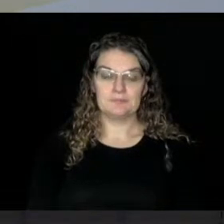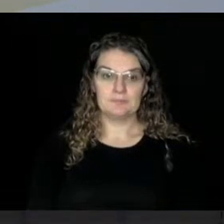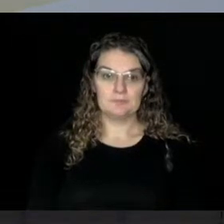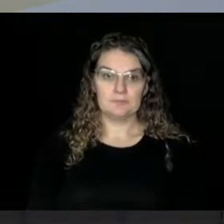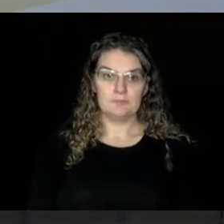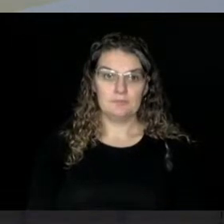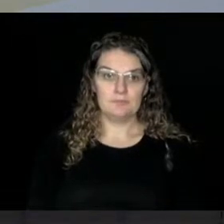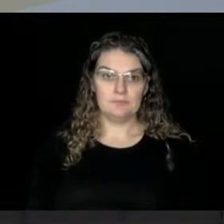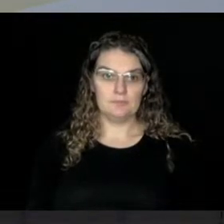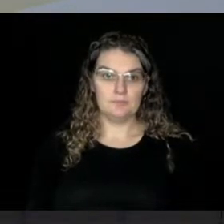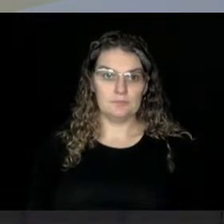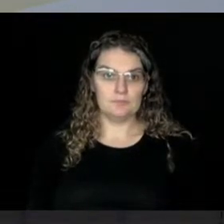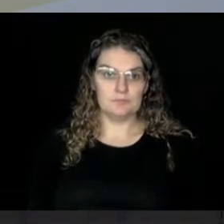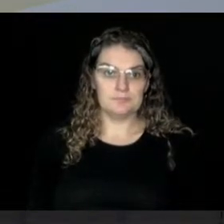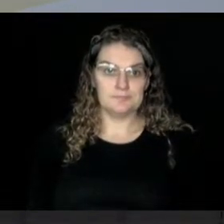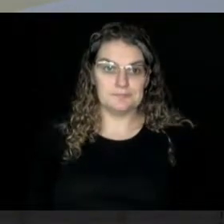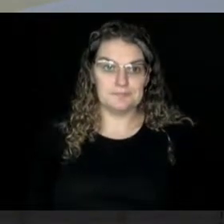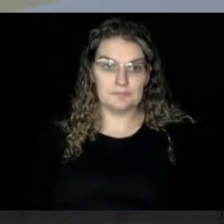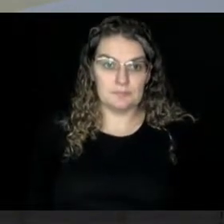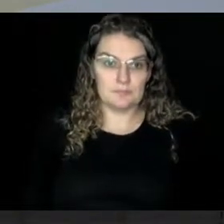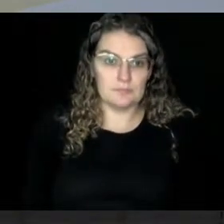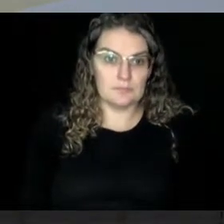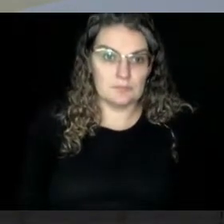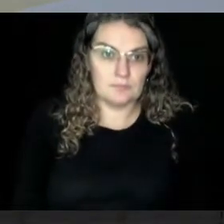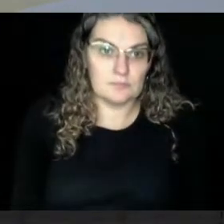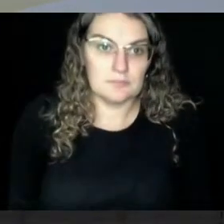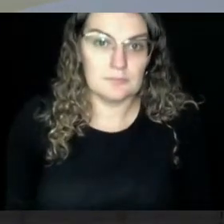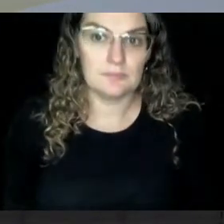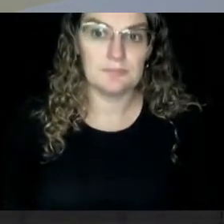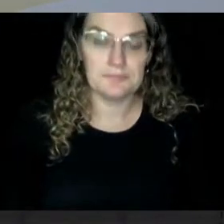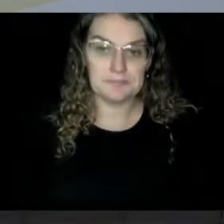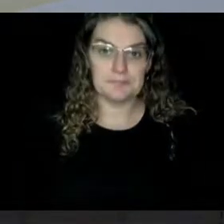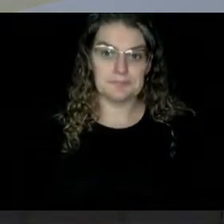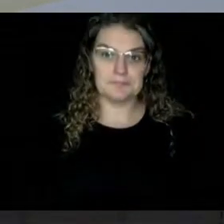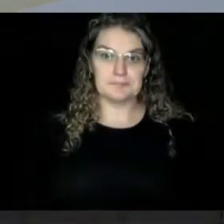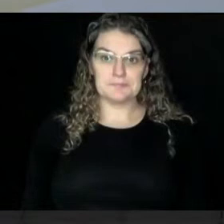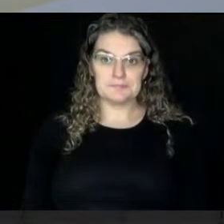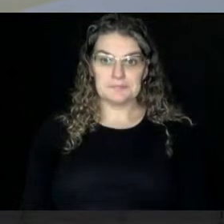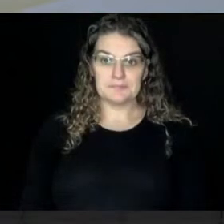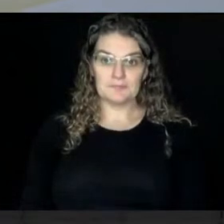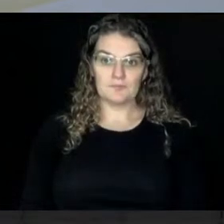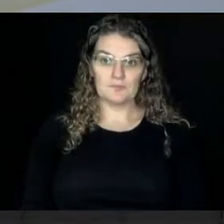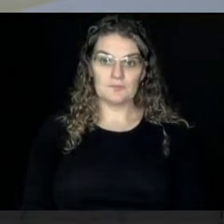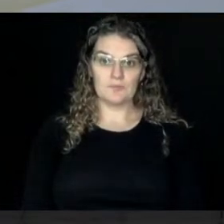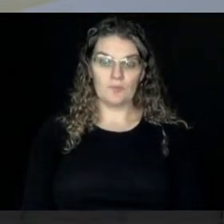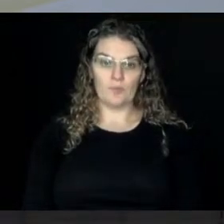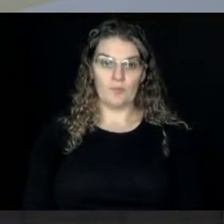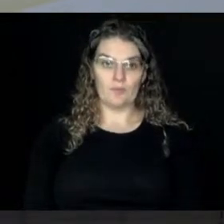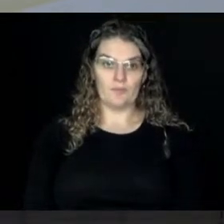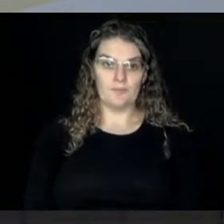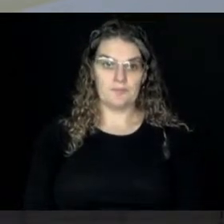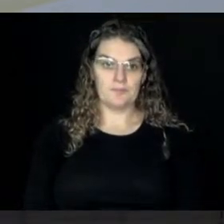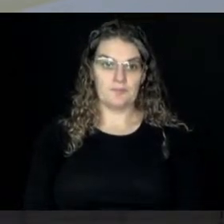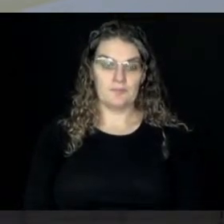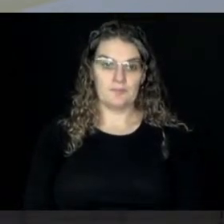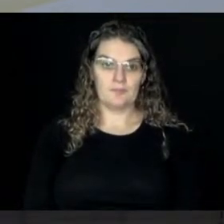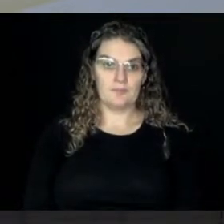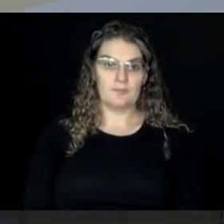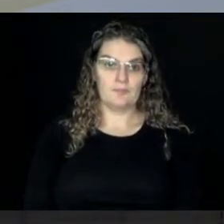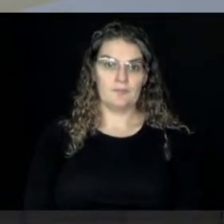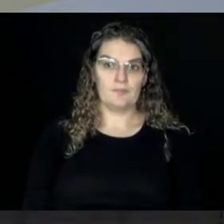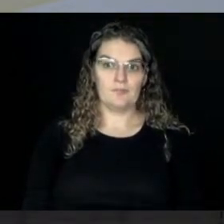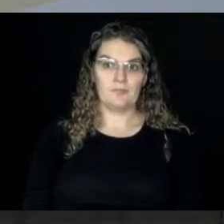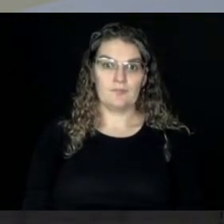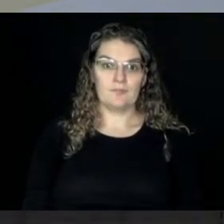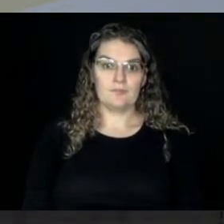vraiment, ça va bien dans cette phase 1. Même qu'on est en train